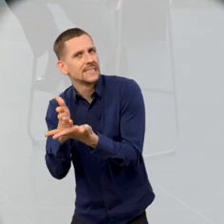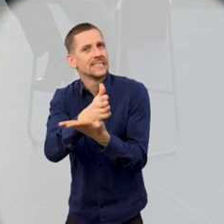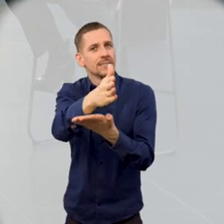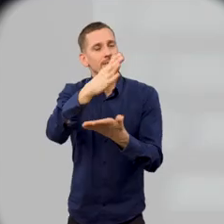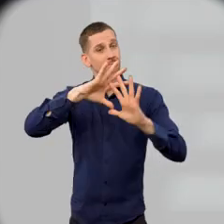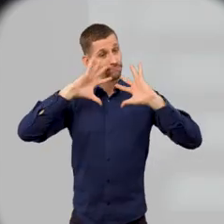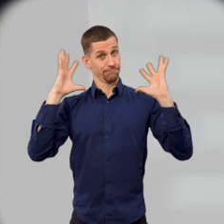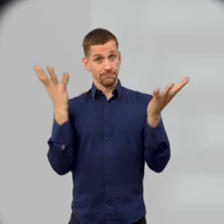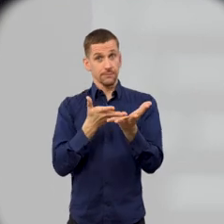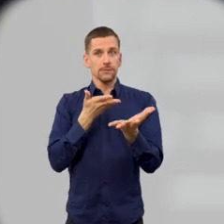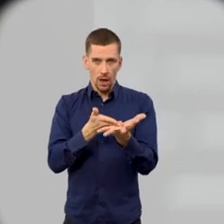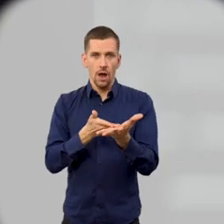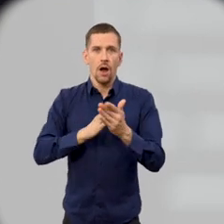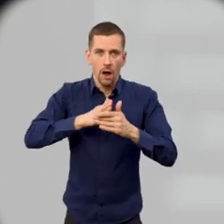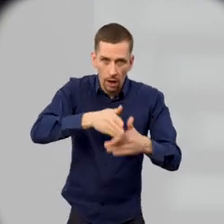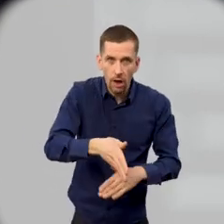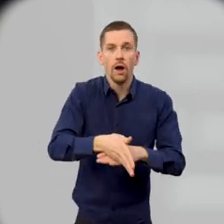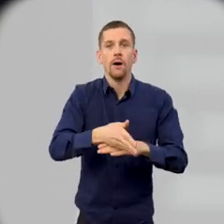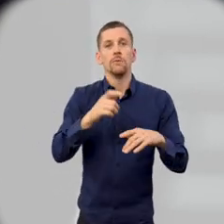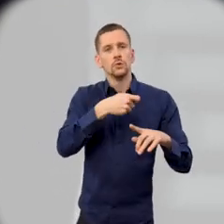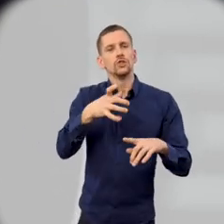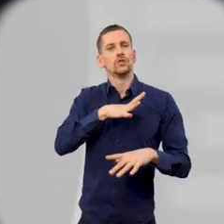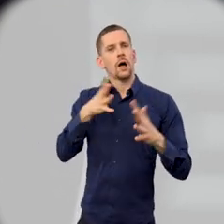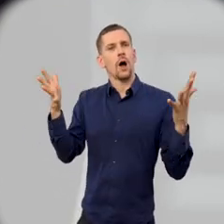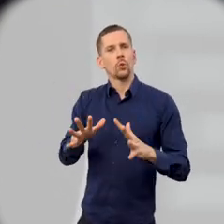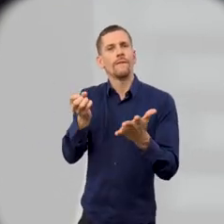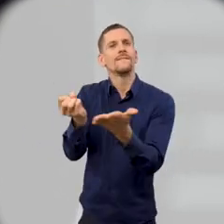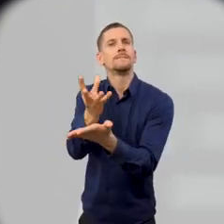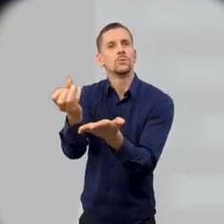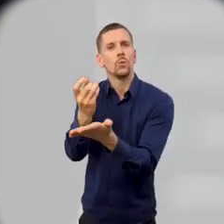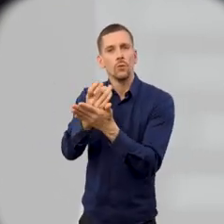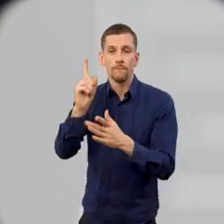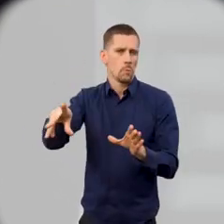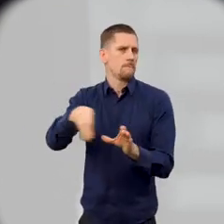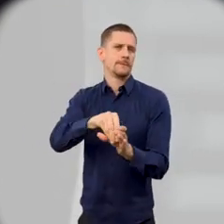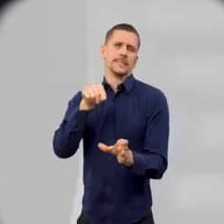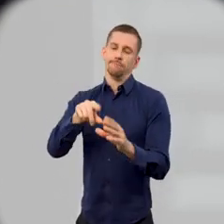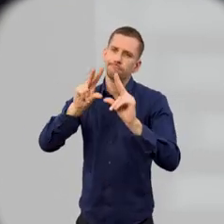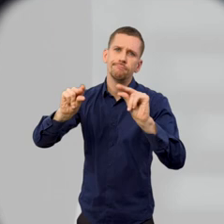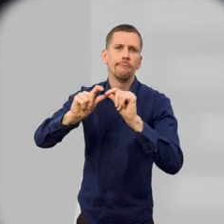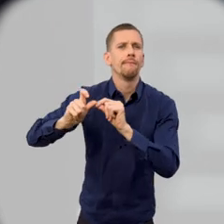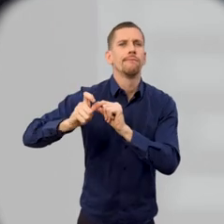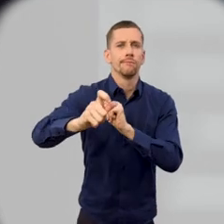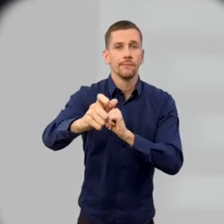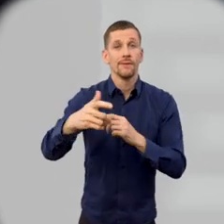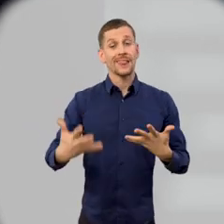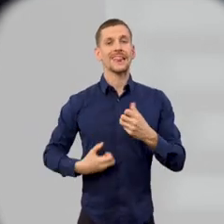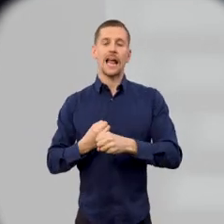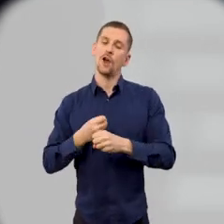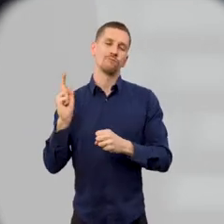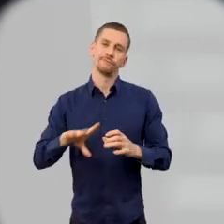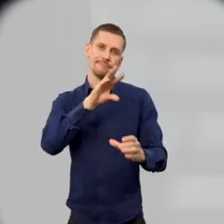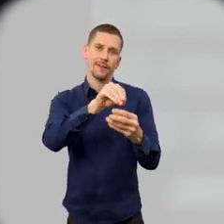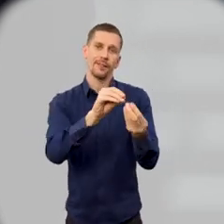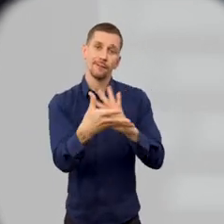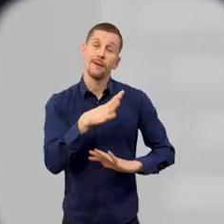amusant que difficile. Une fois que vous passez ces jeux, vous avez une réunion d'information à laquelle il faut participer. Alors, cette année en ligne, étant